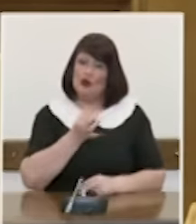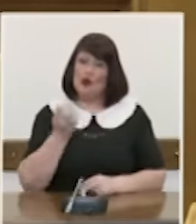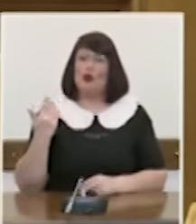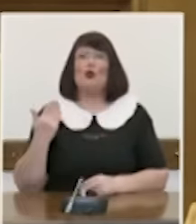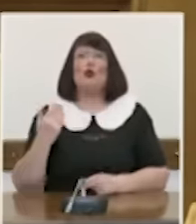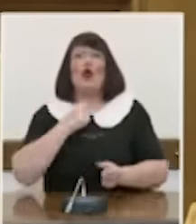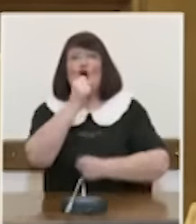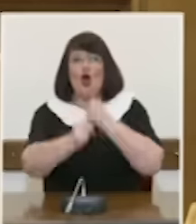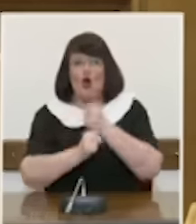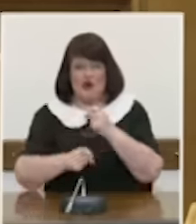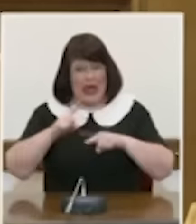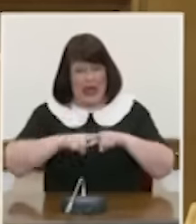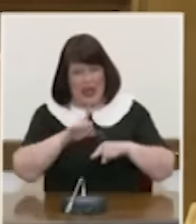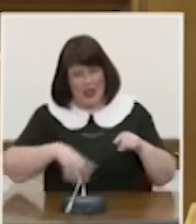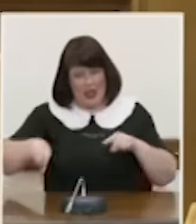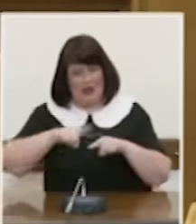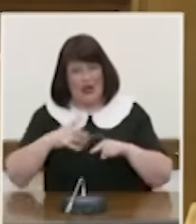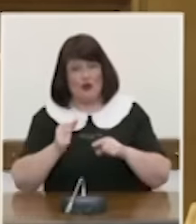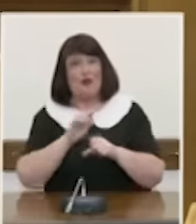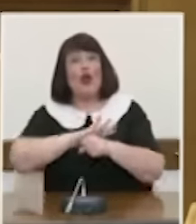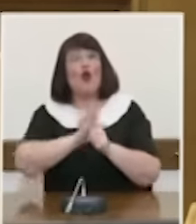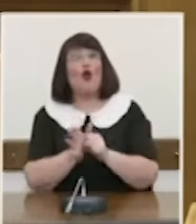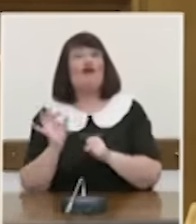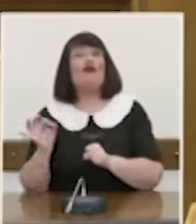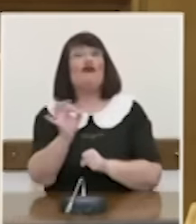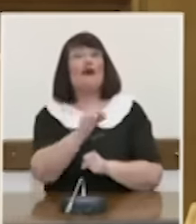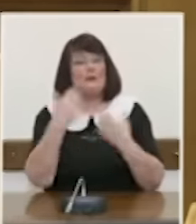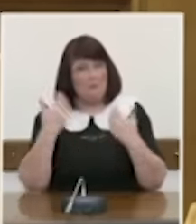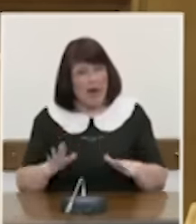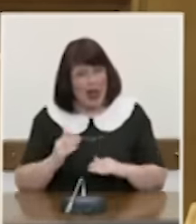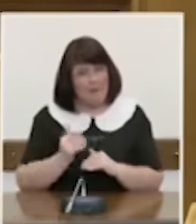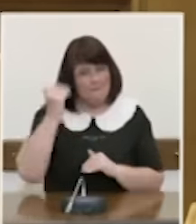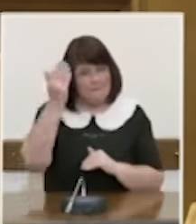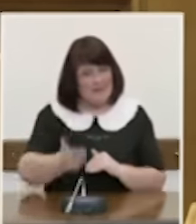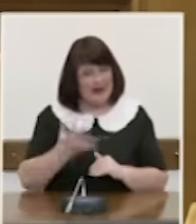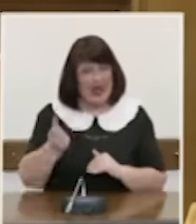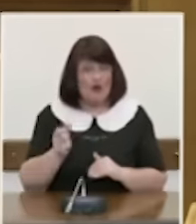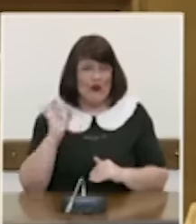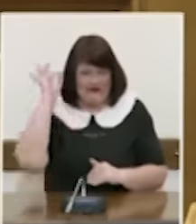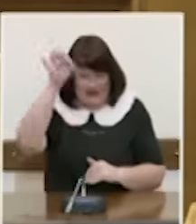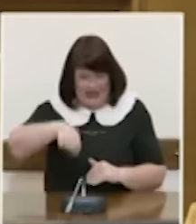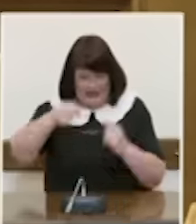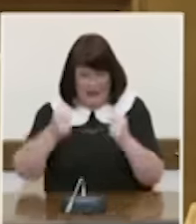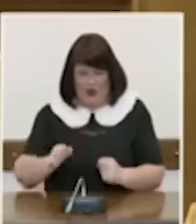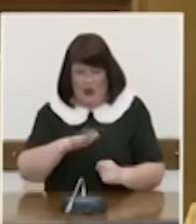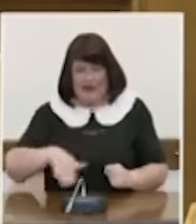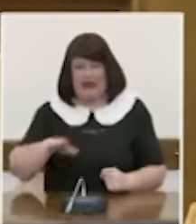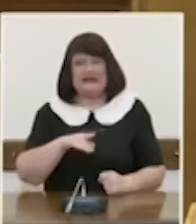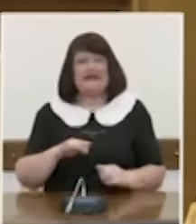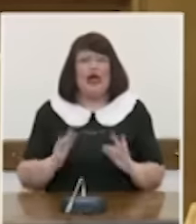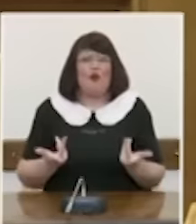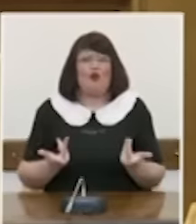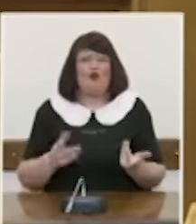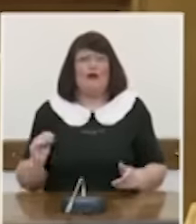στην Ελλάδα μετά την πανδημία και μας οδήγησαν στη σημερινή κατάσταση. Από πού προκύπτει λοιπόν